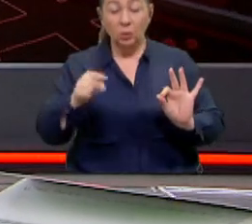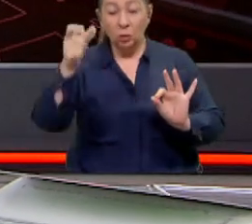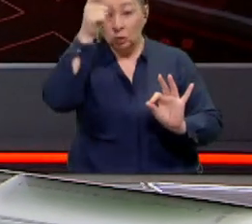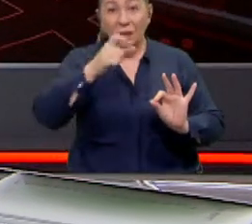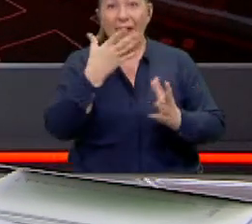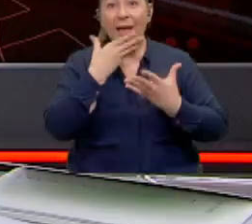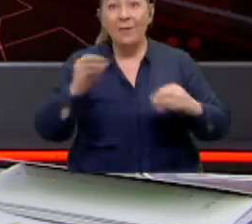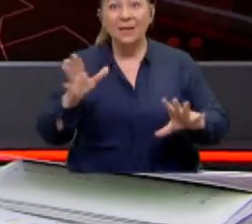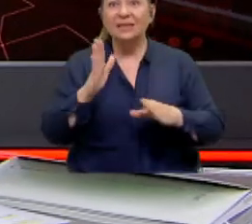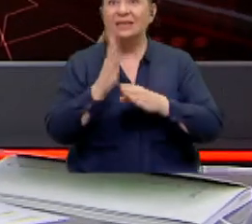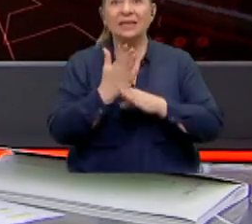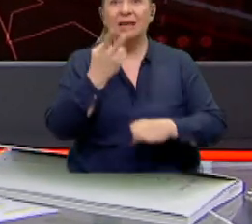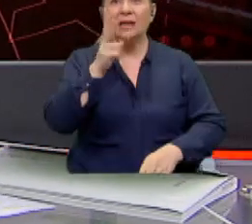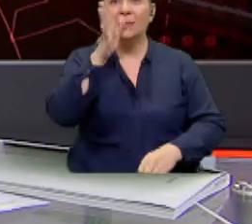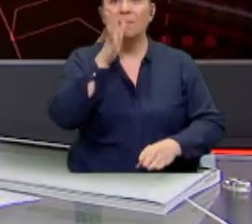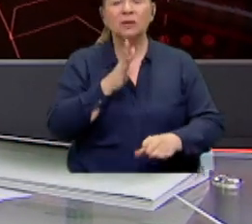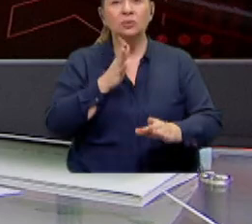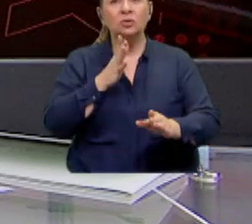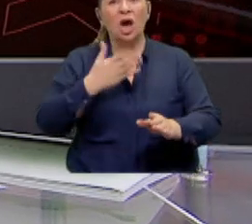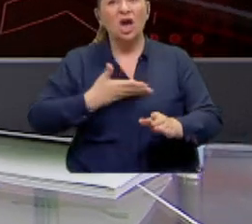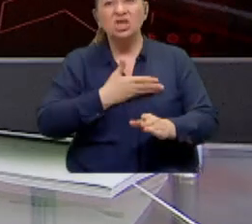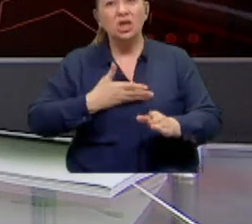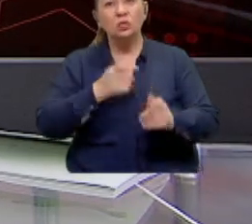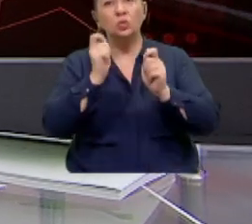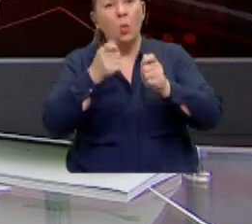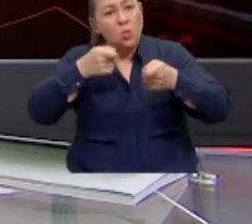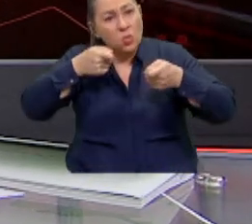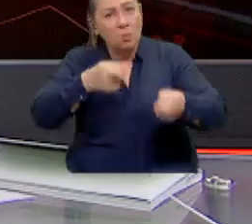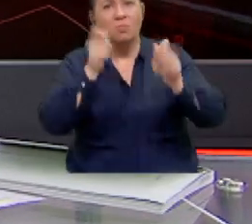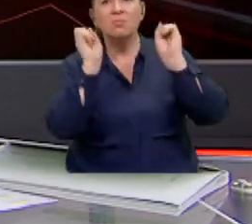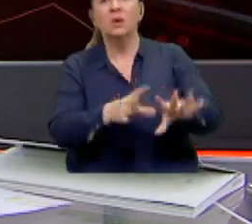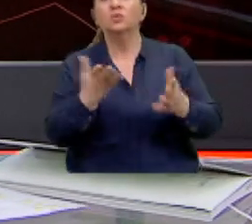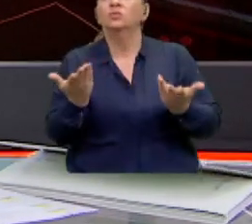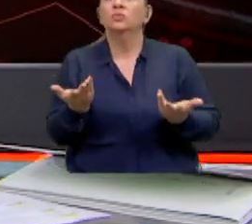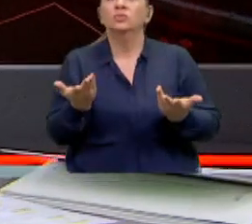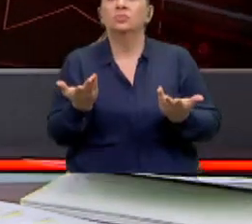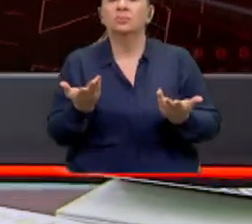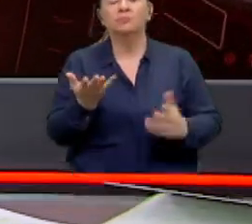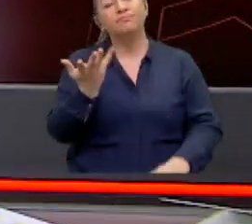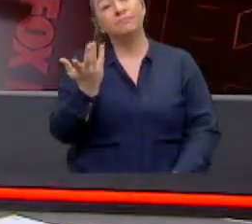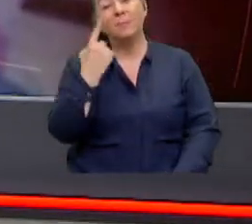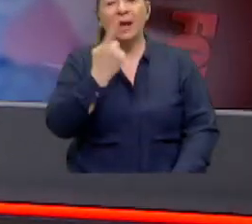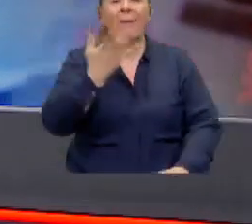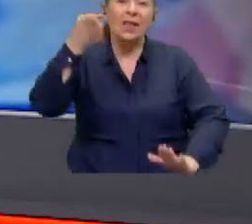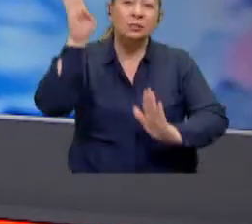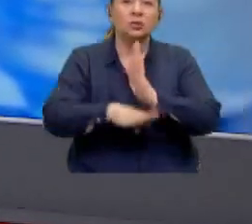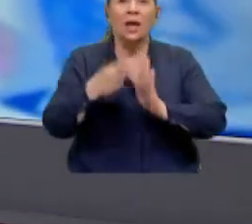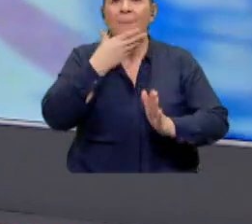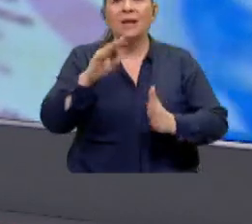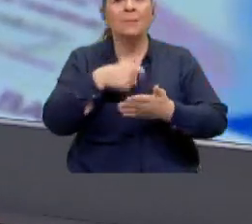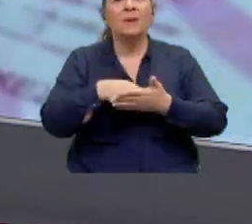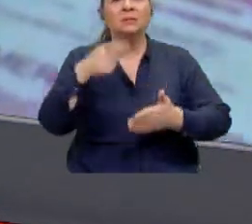ülkenin emeklisini niye 2500 liraya açlığa mahkum ediyorsunuz? Şimdi bakalım en düşük emekli